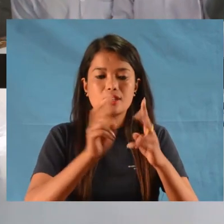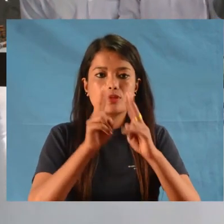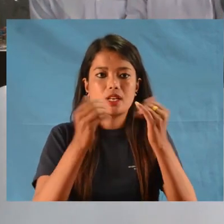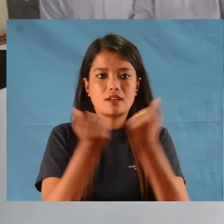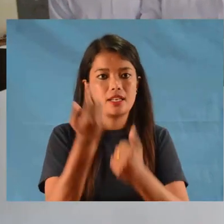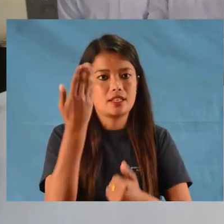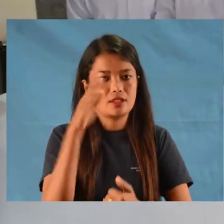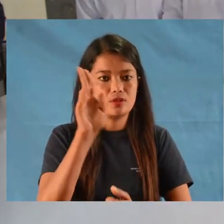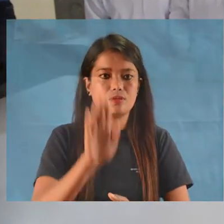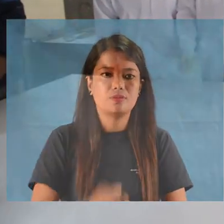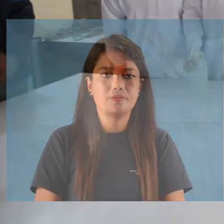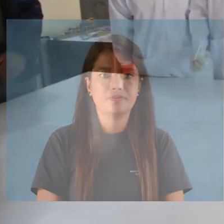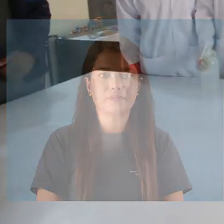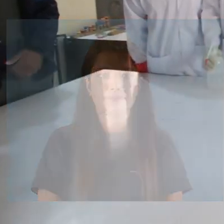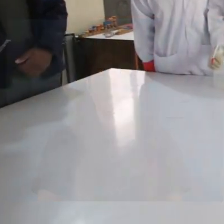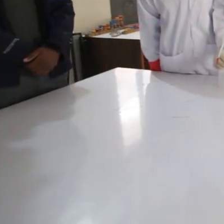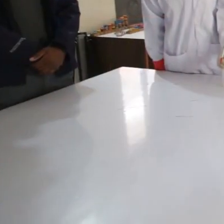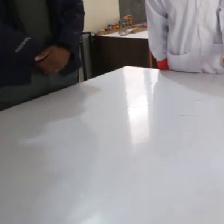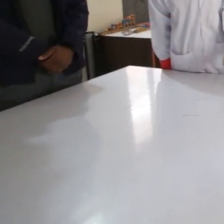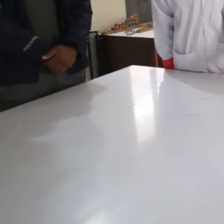कुराताने गरेका थियों।